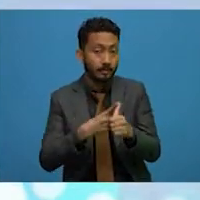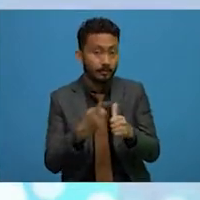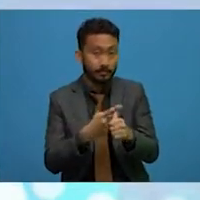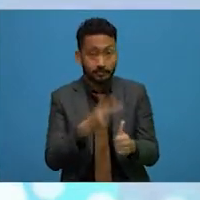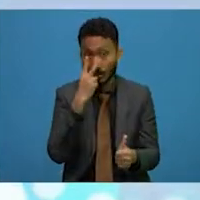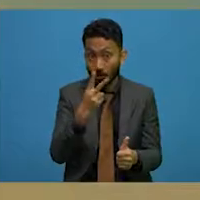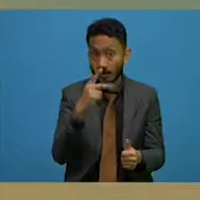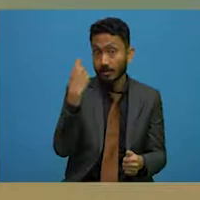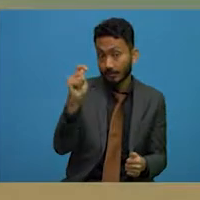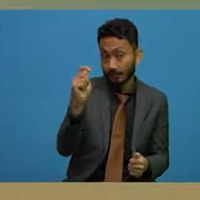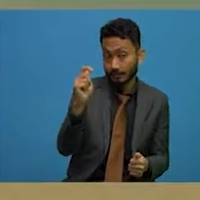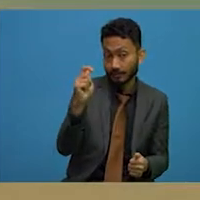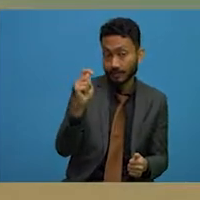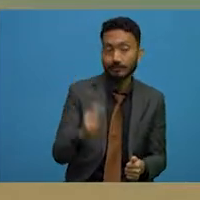teks.